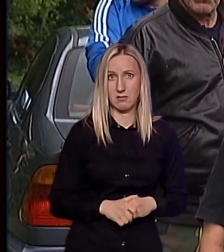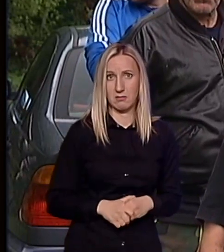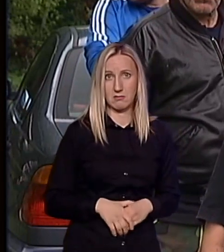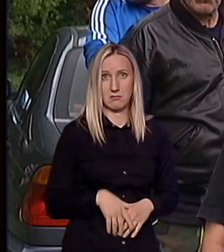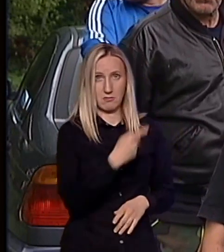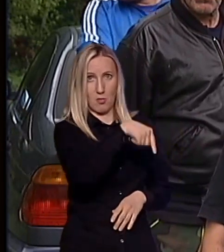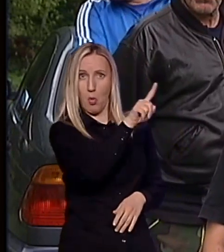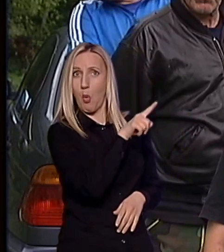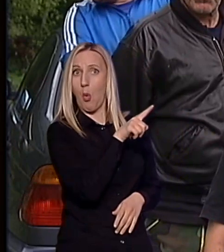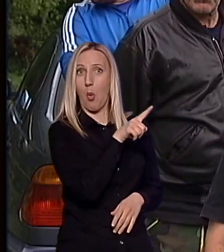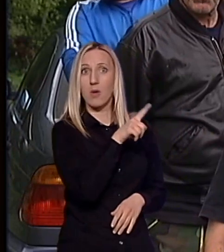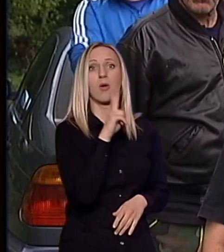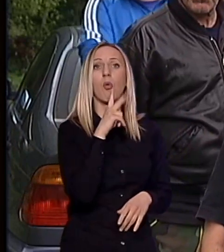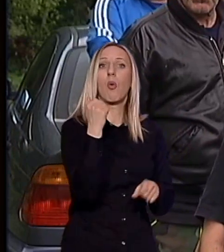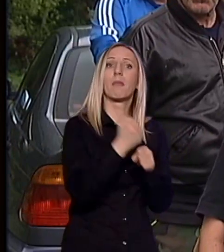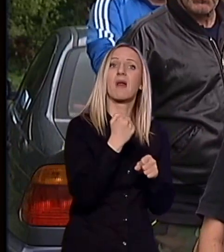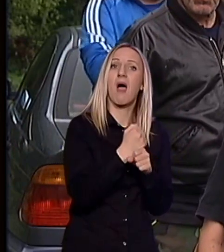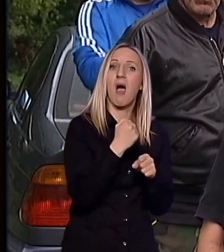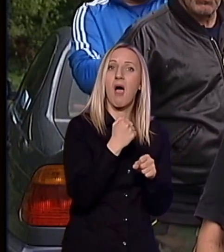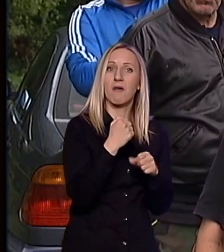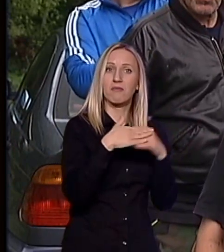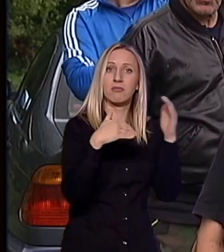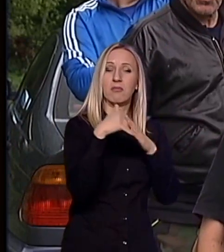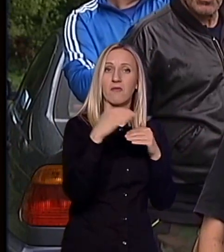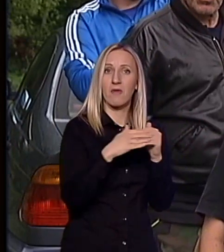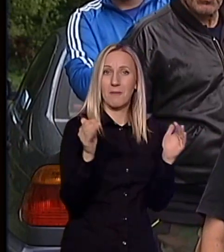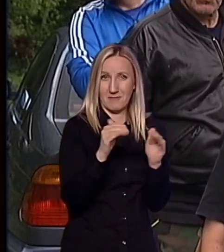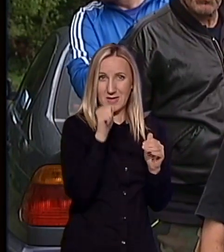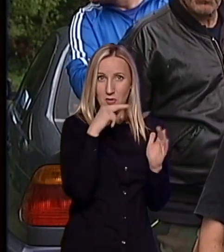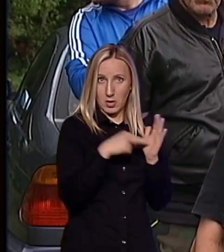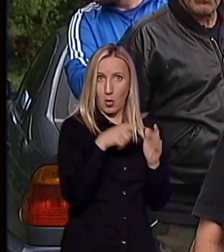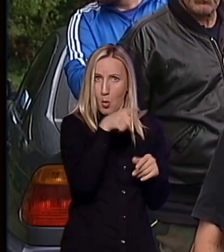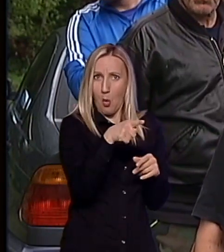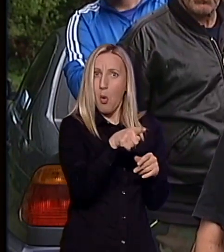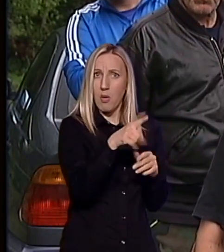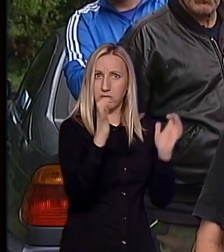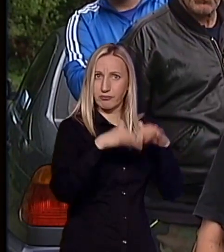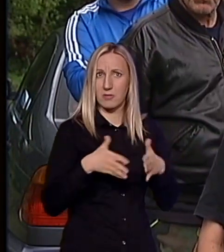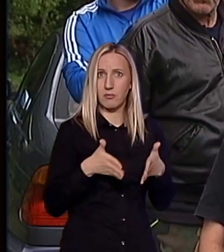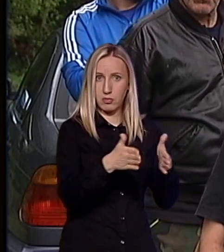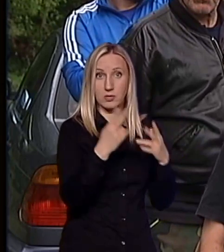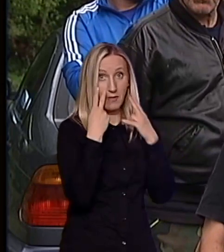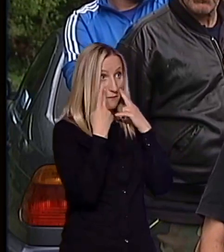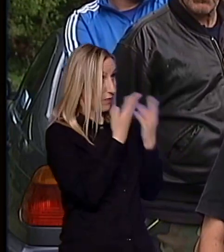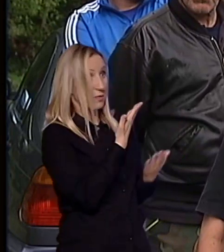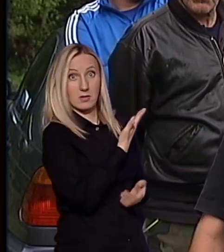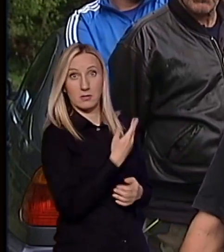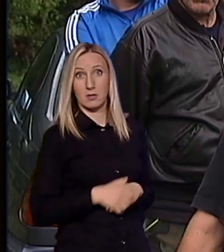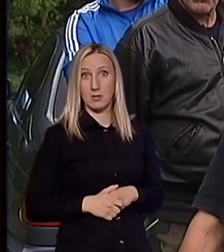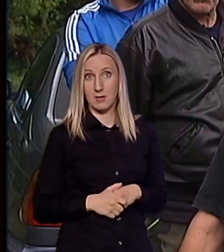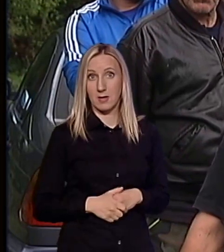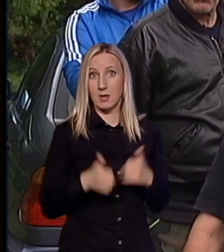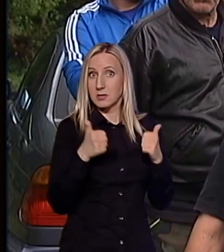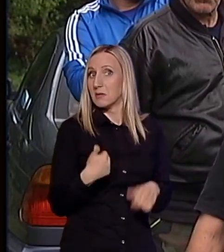Oni su srušili, ti je što prave. Sami vidite dole da je se počelo svlači. I sad